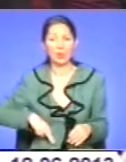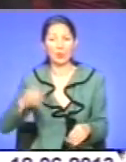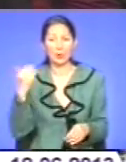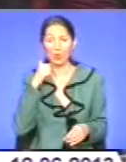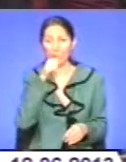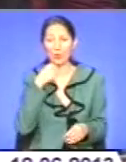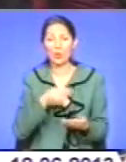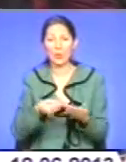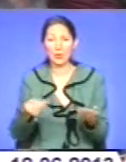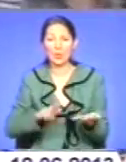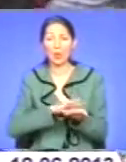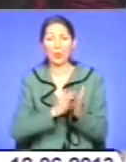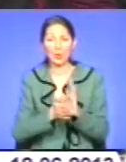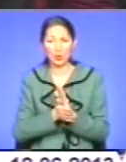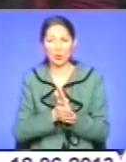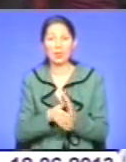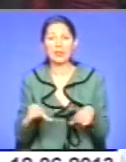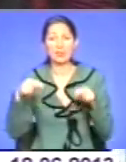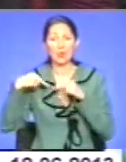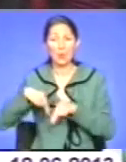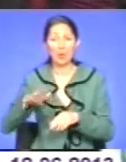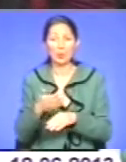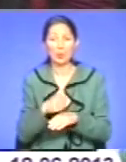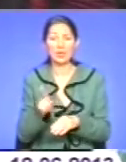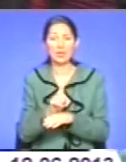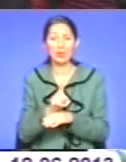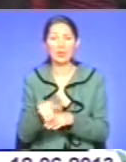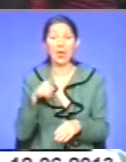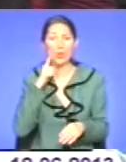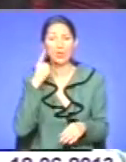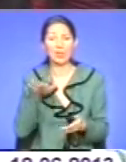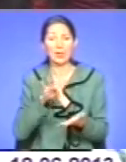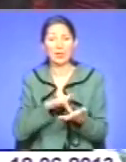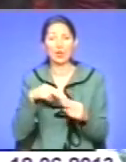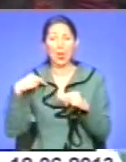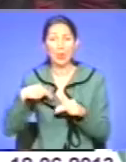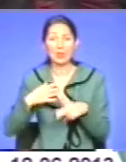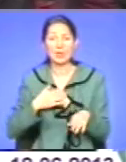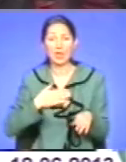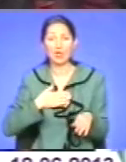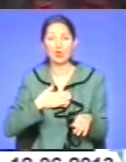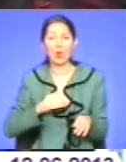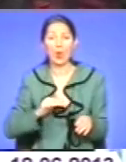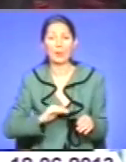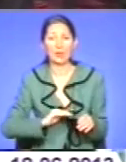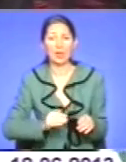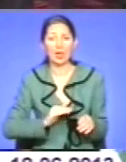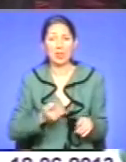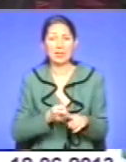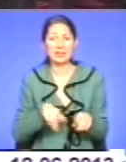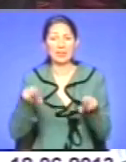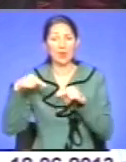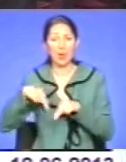про співпрацю між Тернопільським молодіжним центром праці і нашою комендатурою. І ця співпраця, як бачите, є